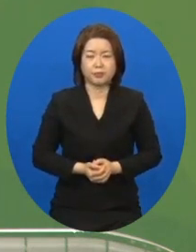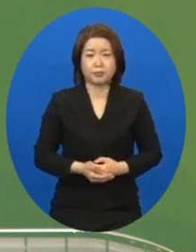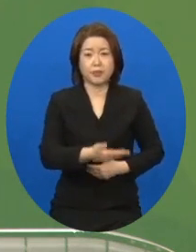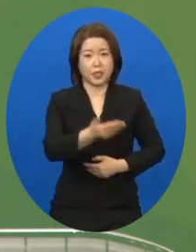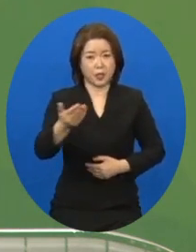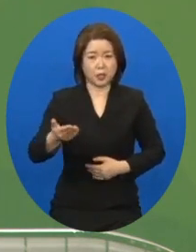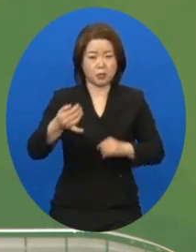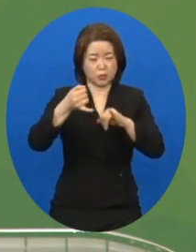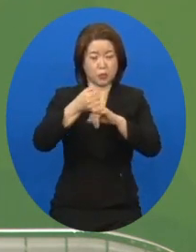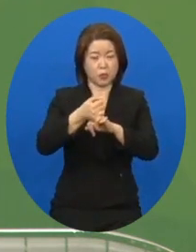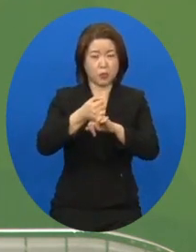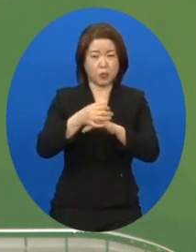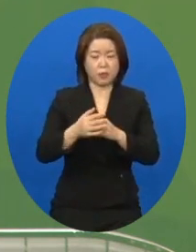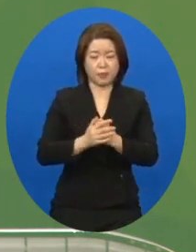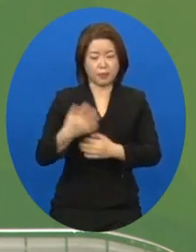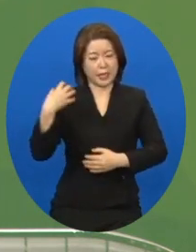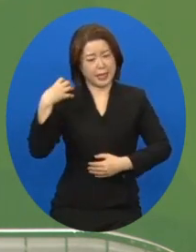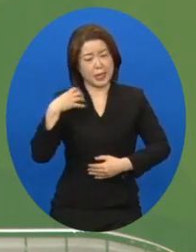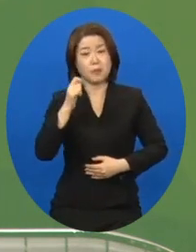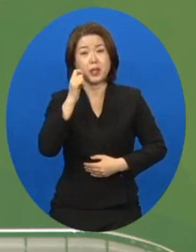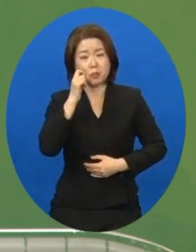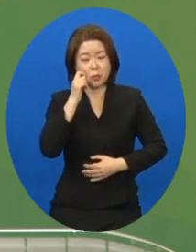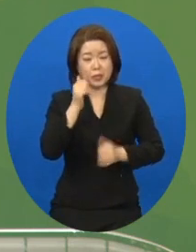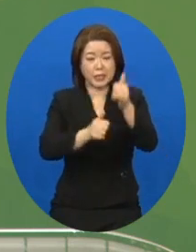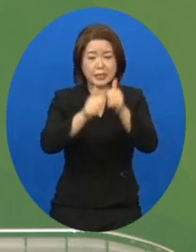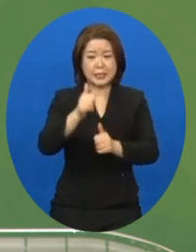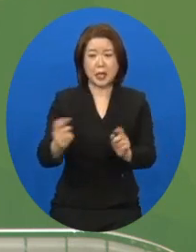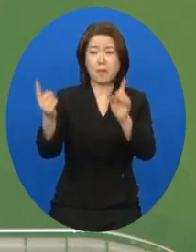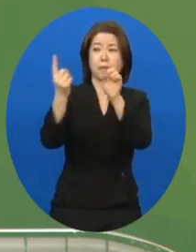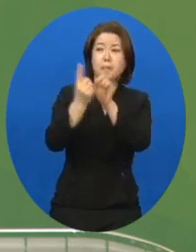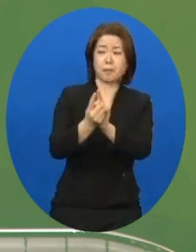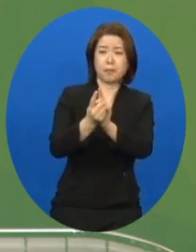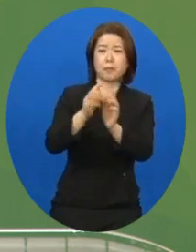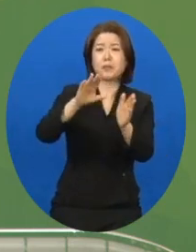여러분 반드시 감당 못할 시험 당할 때가 옵니다.